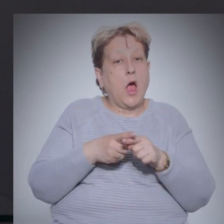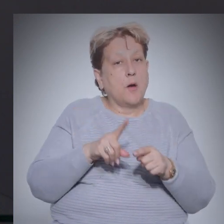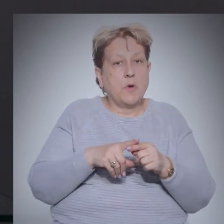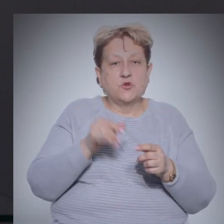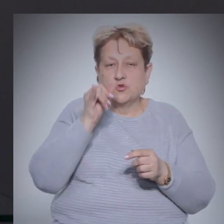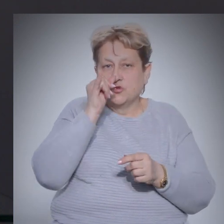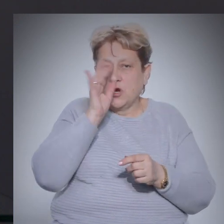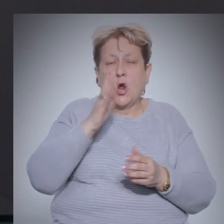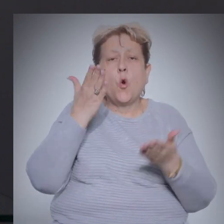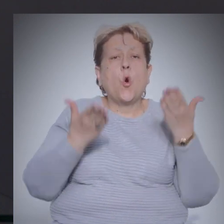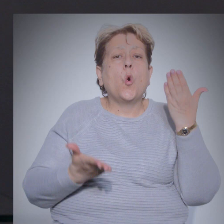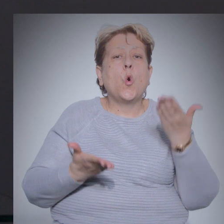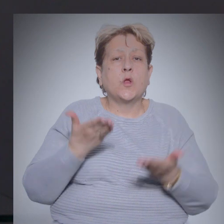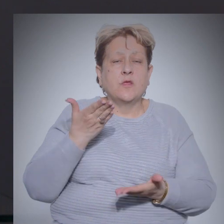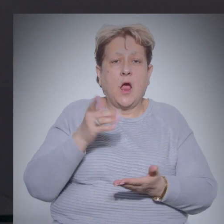ապա